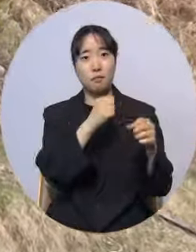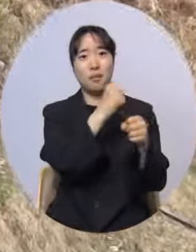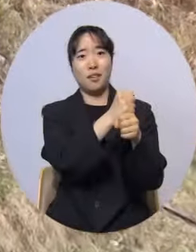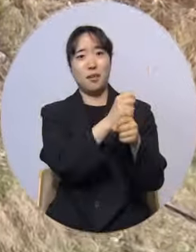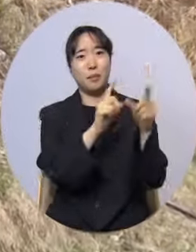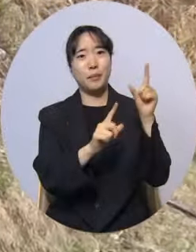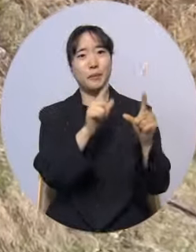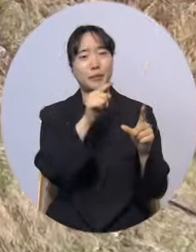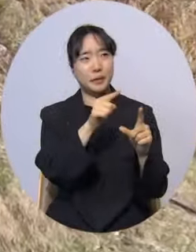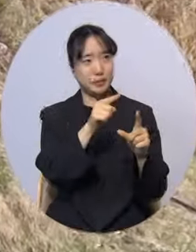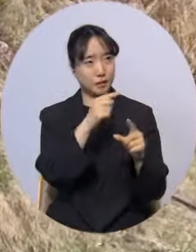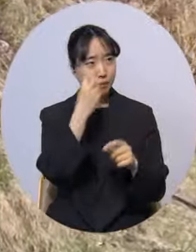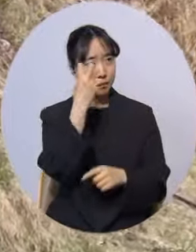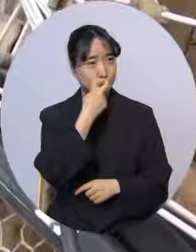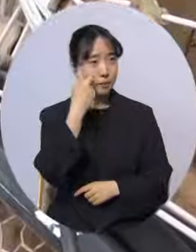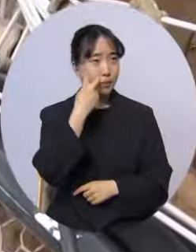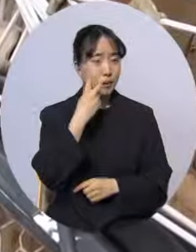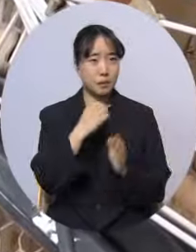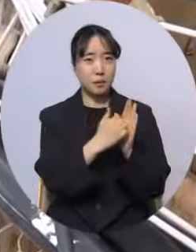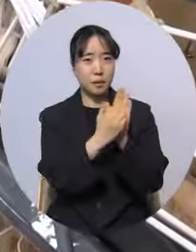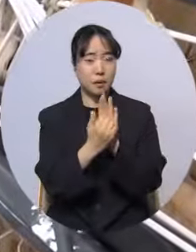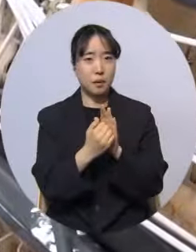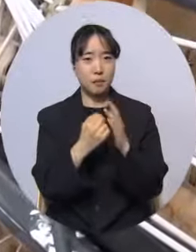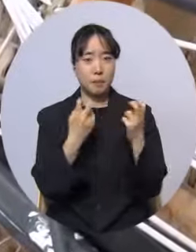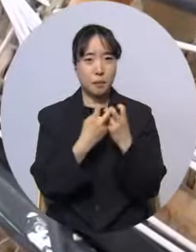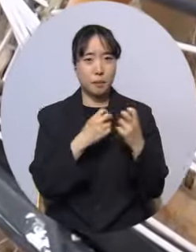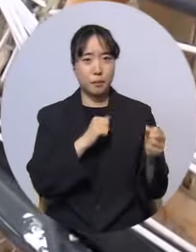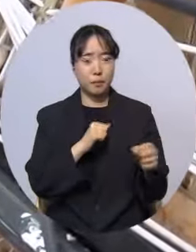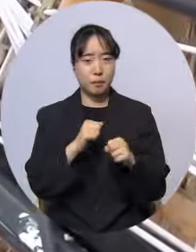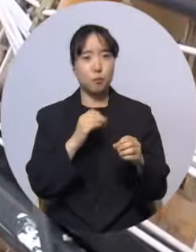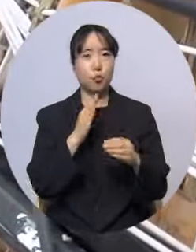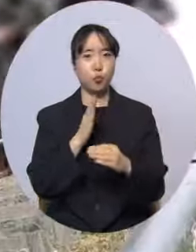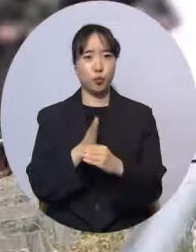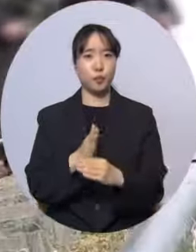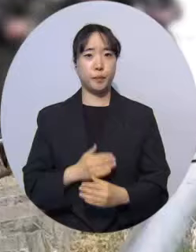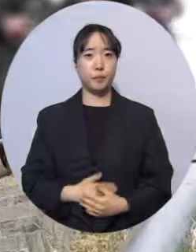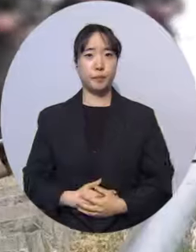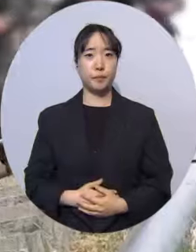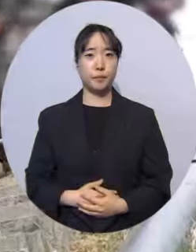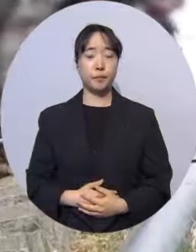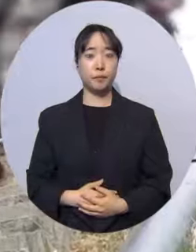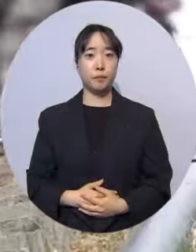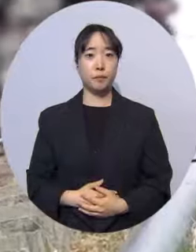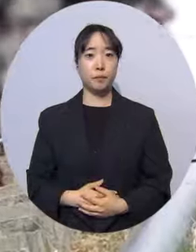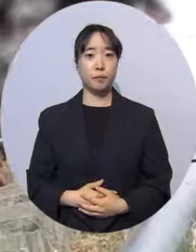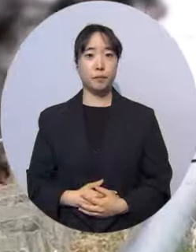북한군의 동향을 예의주시하면서 대비 태세를 유지하고 있습니다. KTV 김민아입니다.